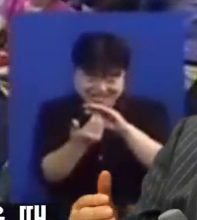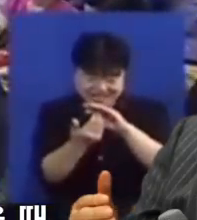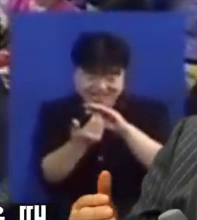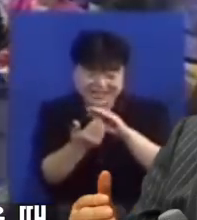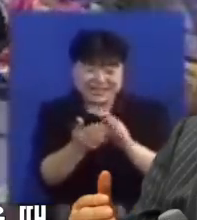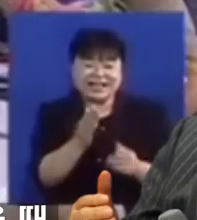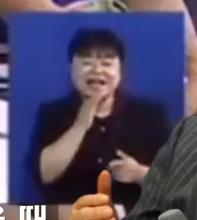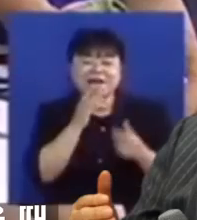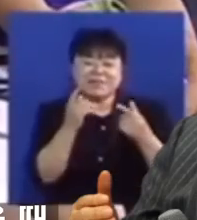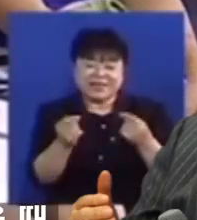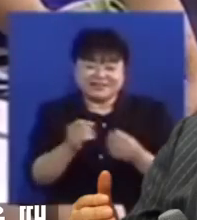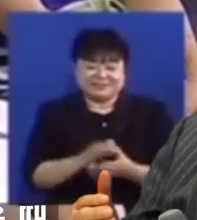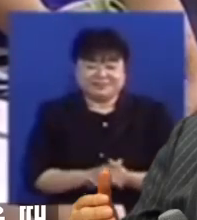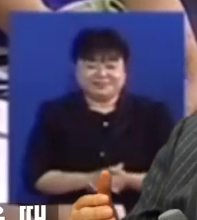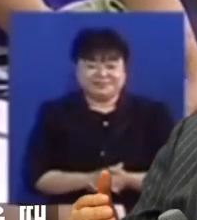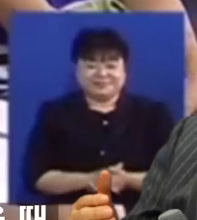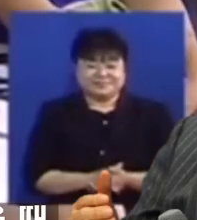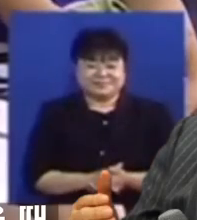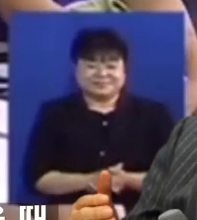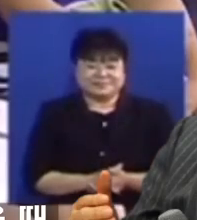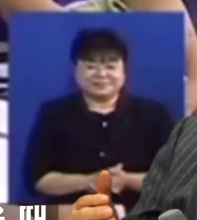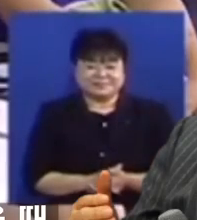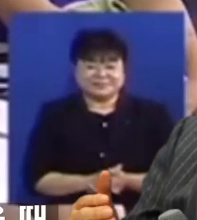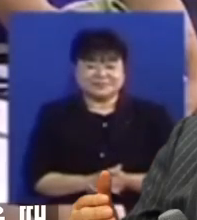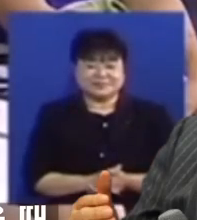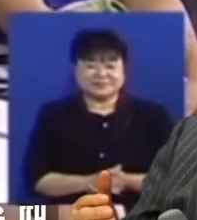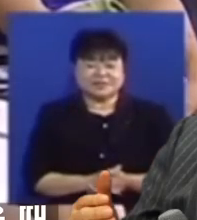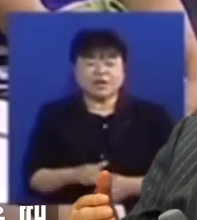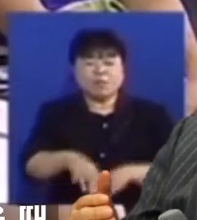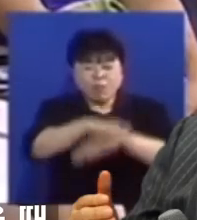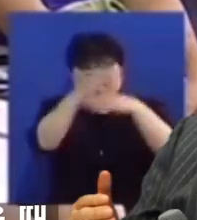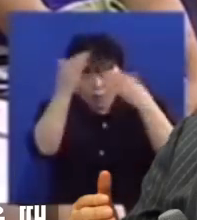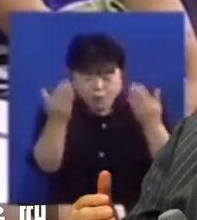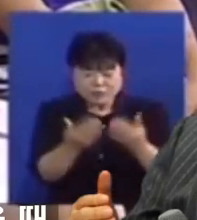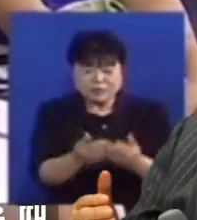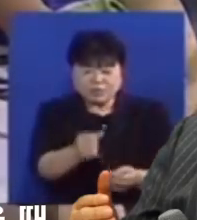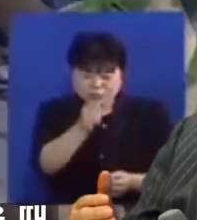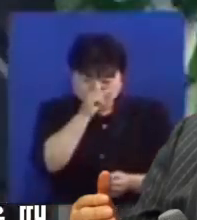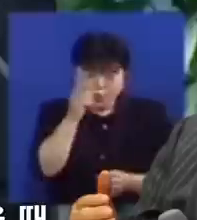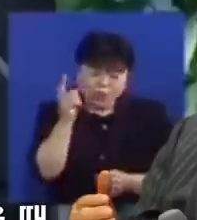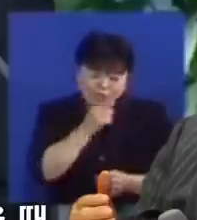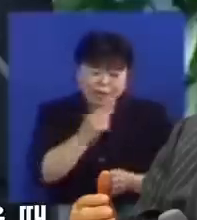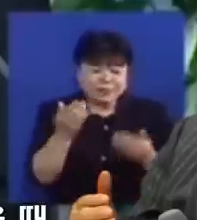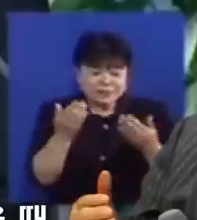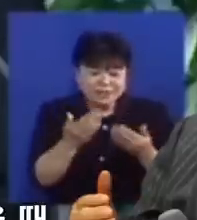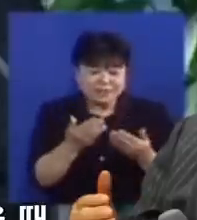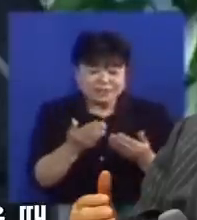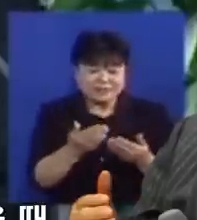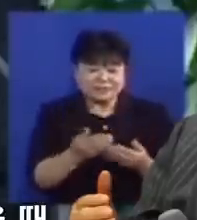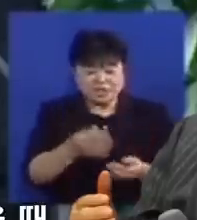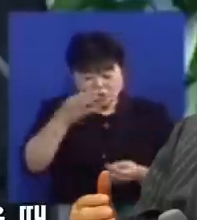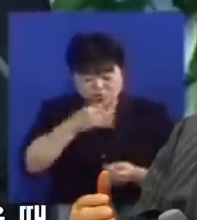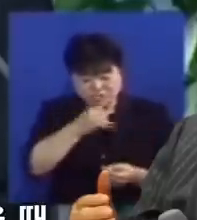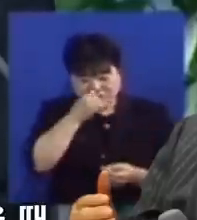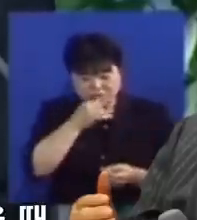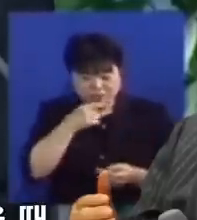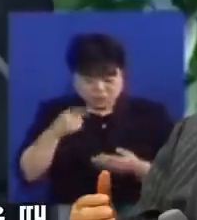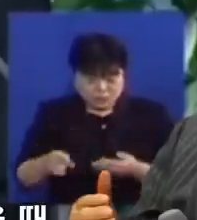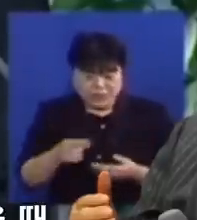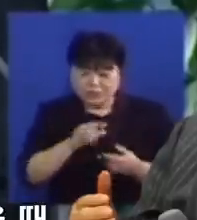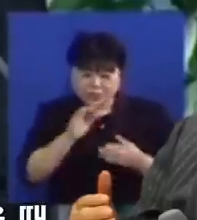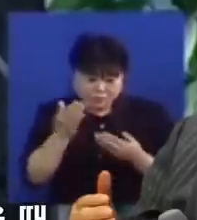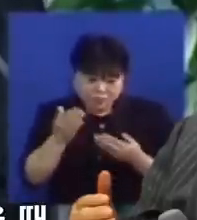선을 이루느니라. 여기에 모든 것이라고 말했습니다. 좋은 일도 나쁜 일도 이익되는 것도 손해되는